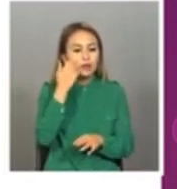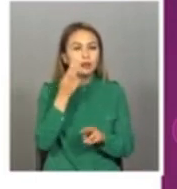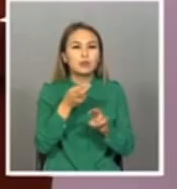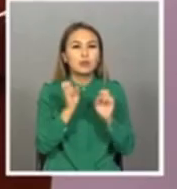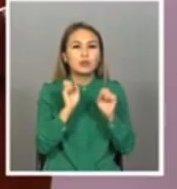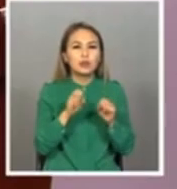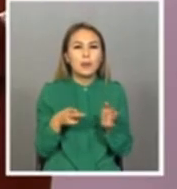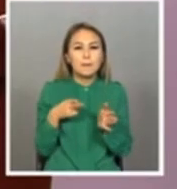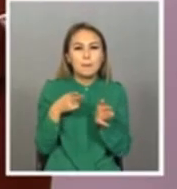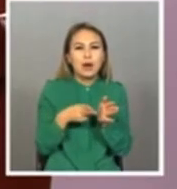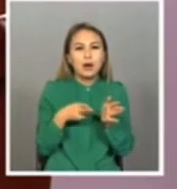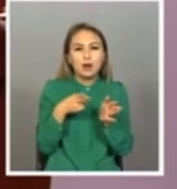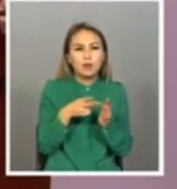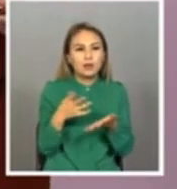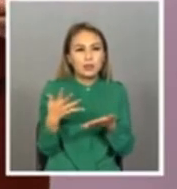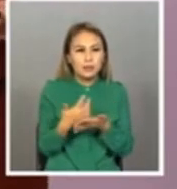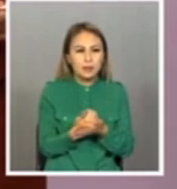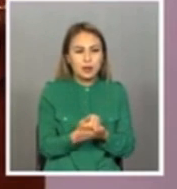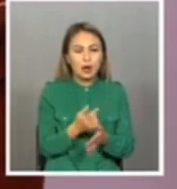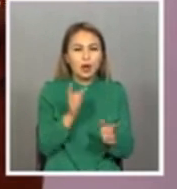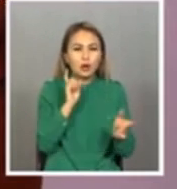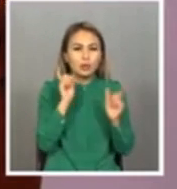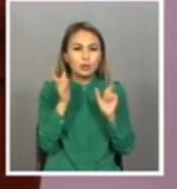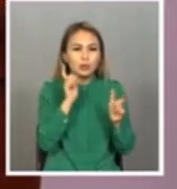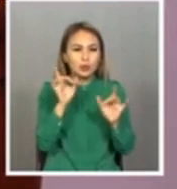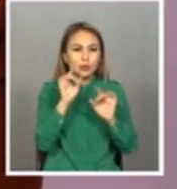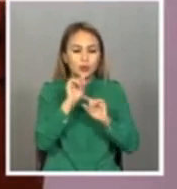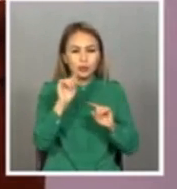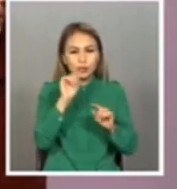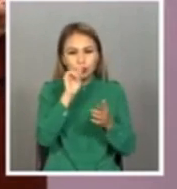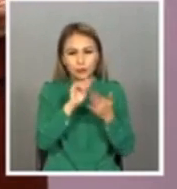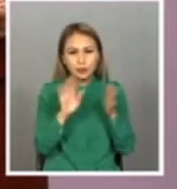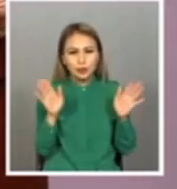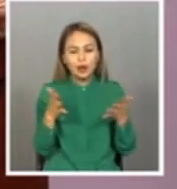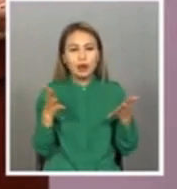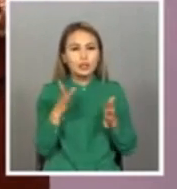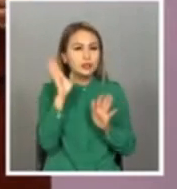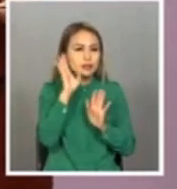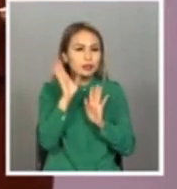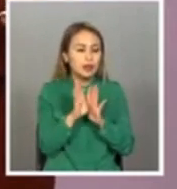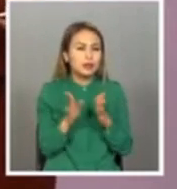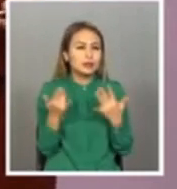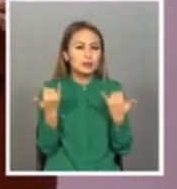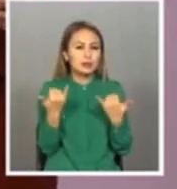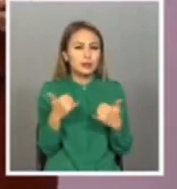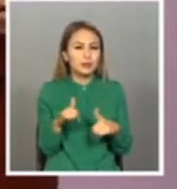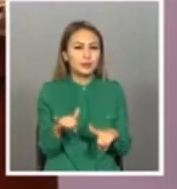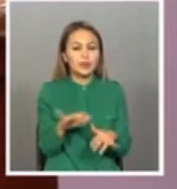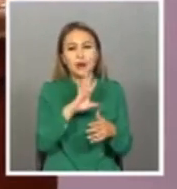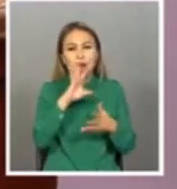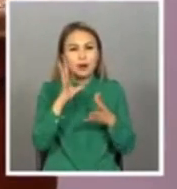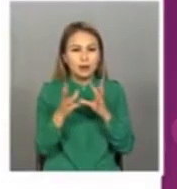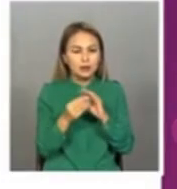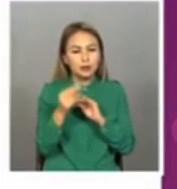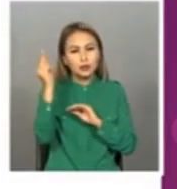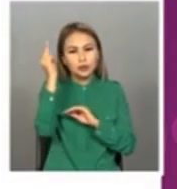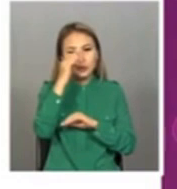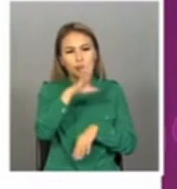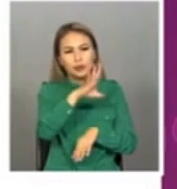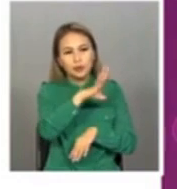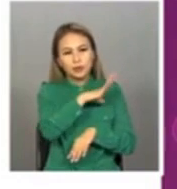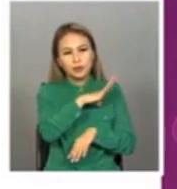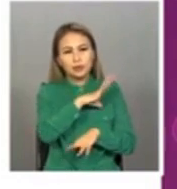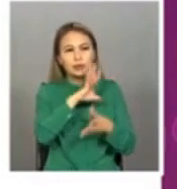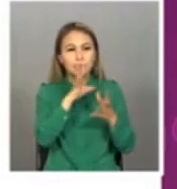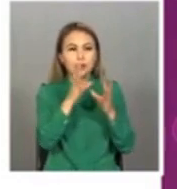тапқаны. Бұл-бұл үнін қаншалық, тыңдап жүрдік тамсанып. Ақырында үйрендік, тамыл жыта